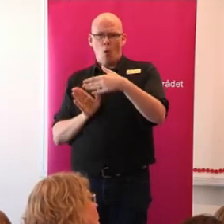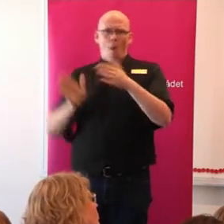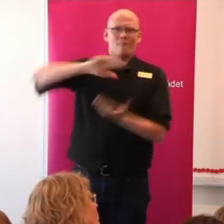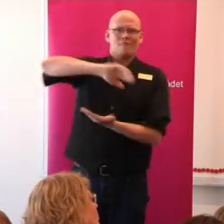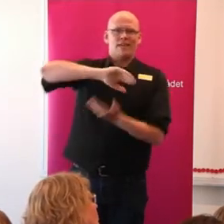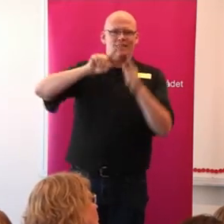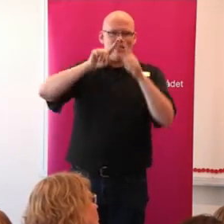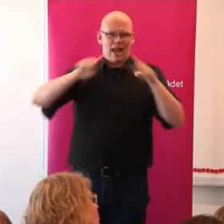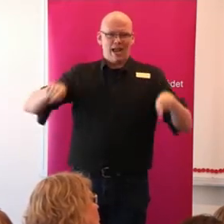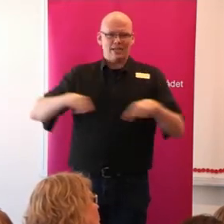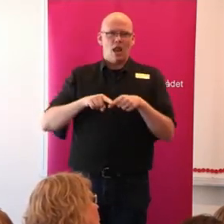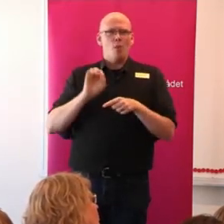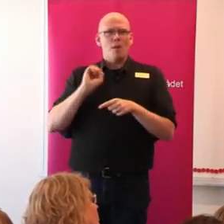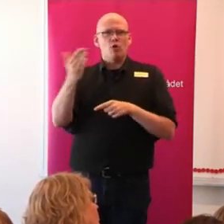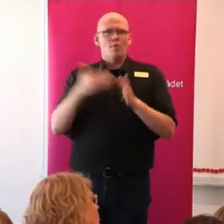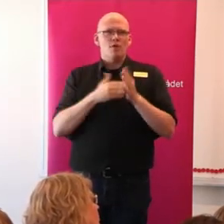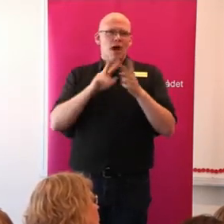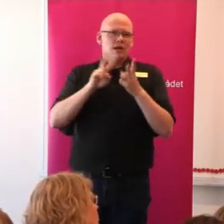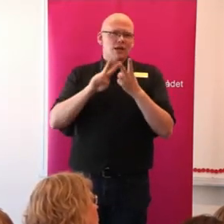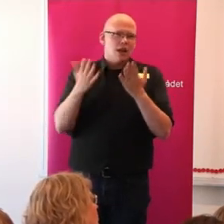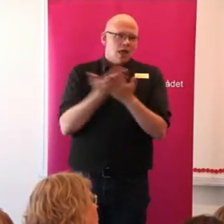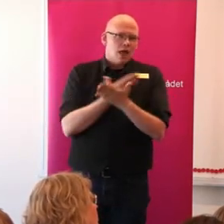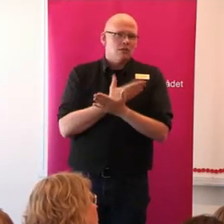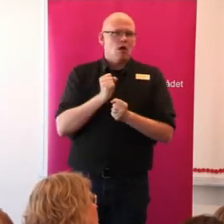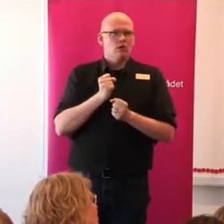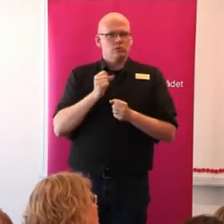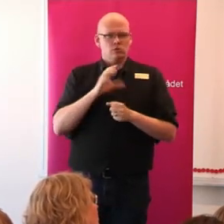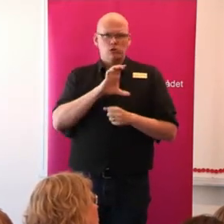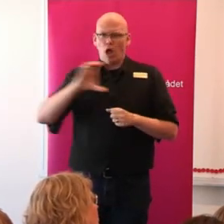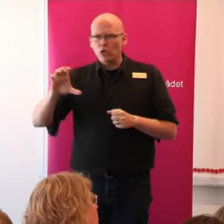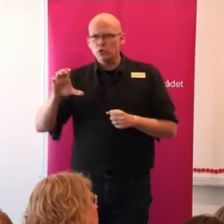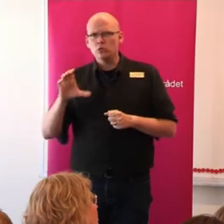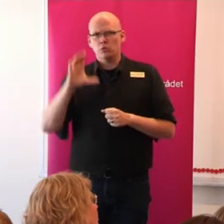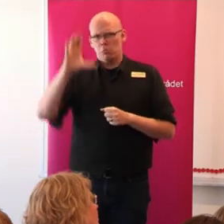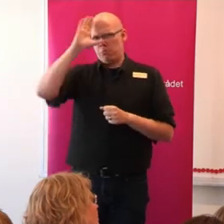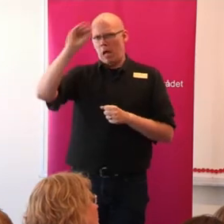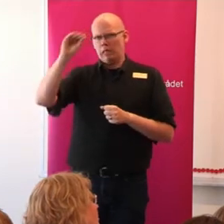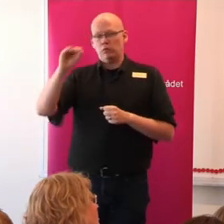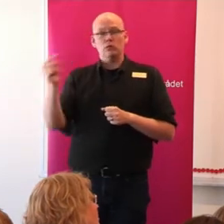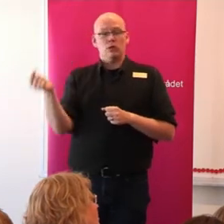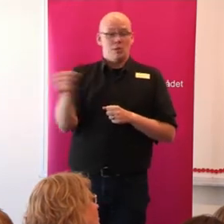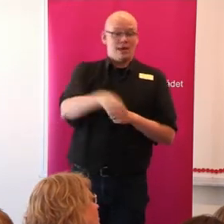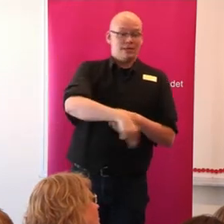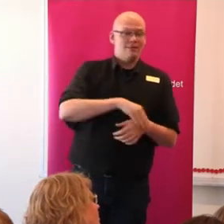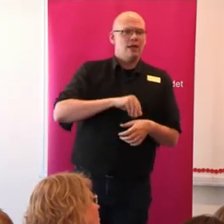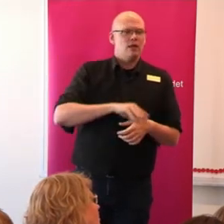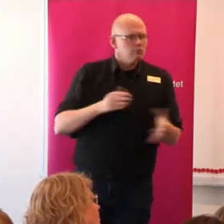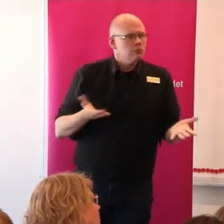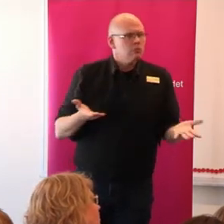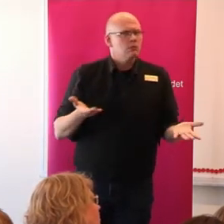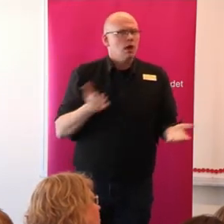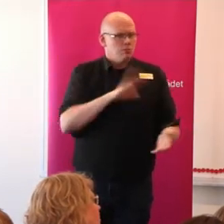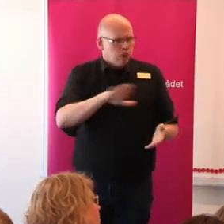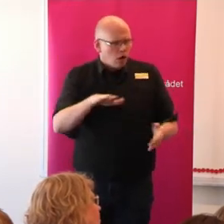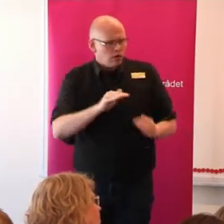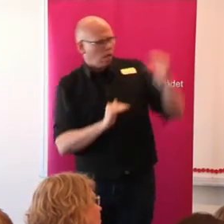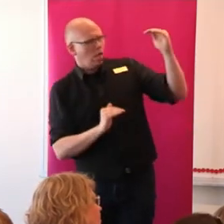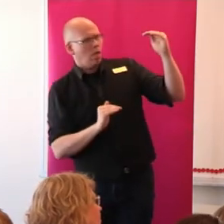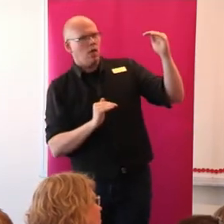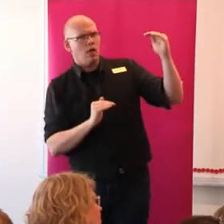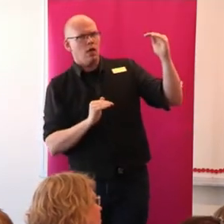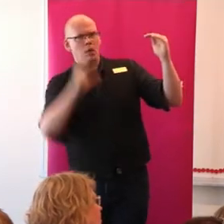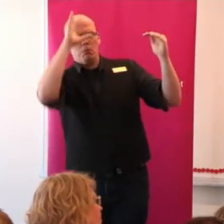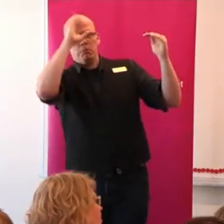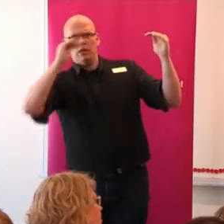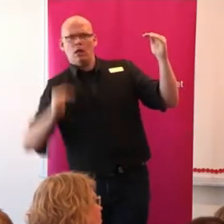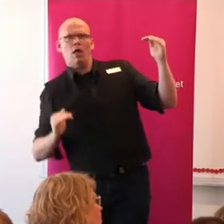man kommer från ett annat land som man. Och sen när man kommer till Sverige, då är det barnen som får hög status. Männen får en